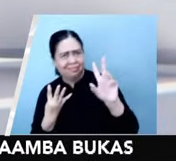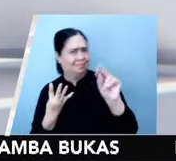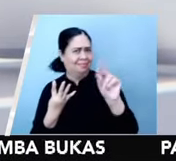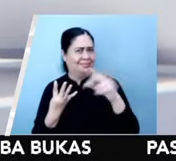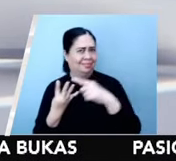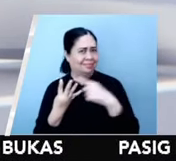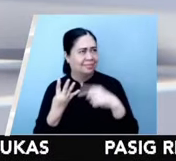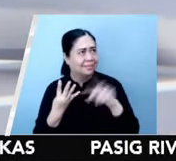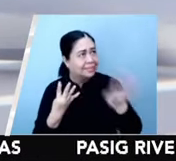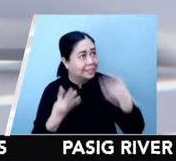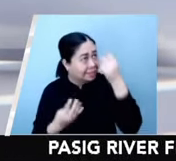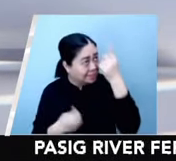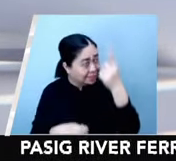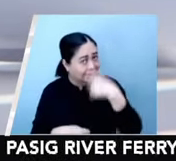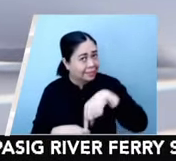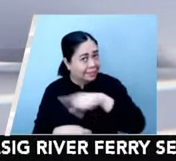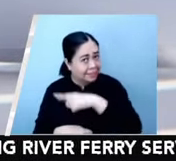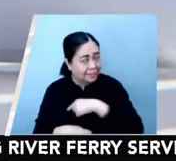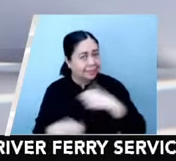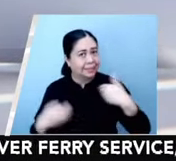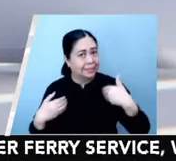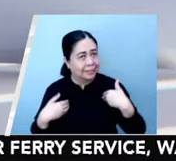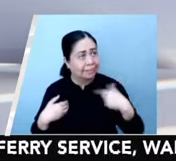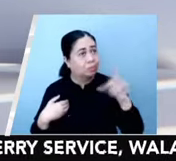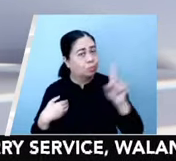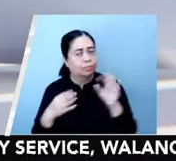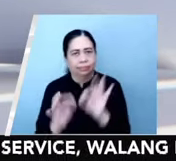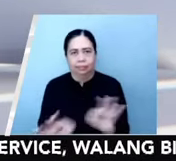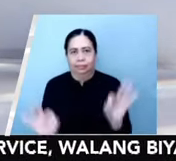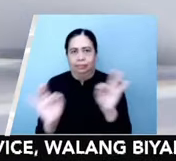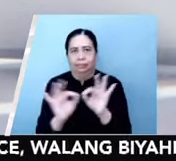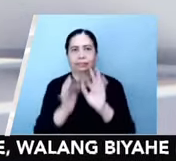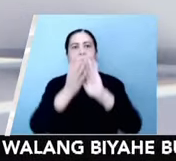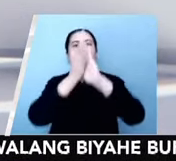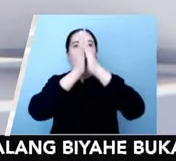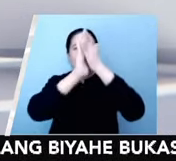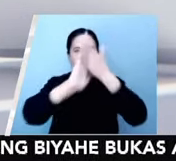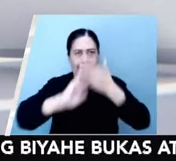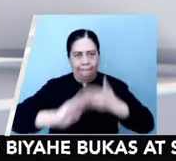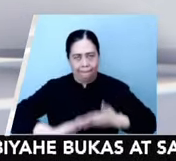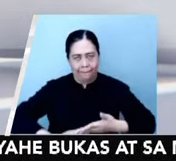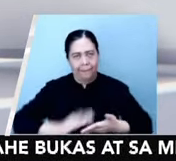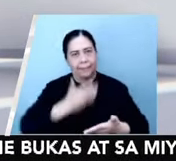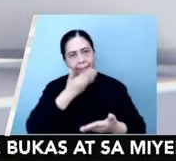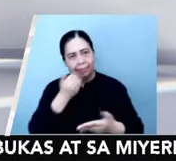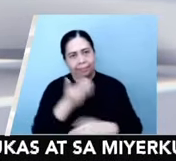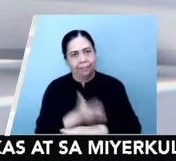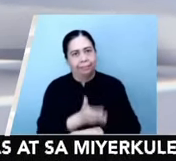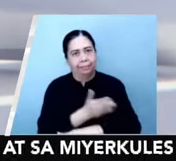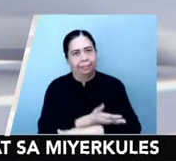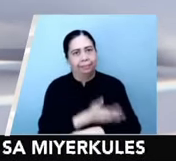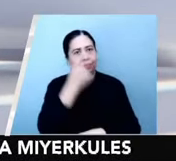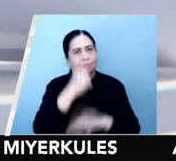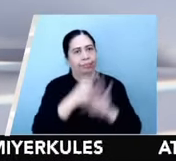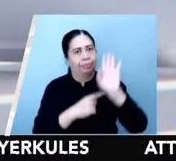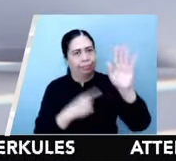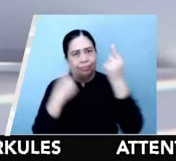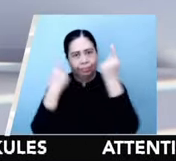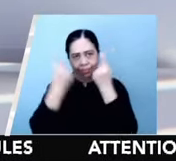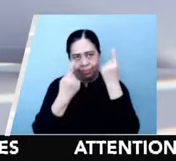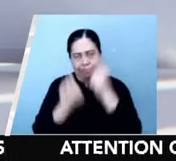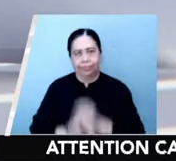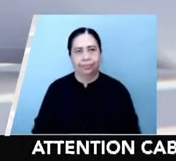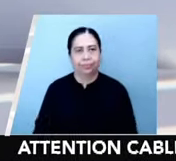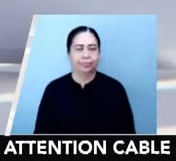China na ang pagkakaroon ng kapayapaan at stability sa rehiyon ay makabubuti rin para sa kanilang interes.